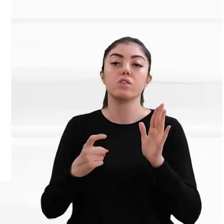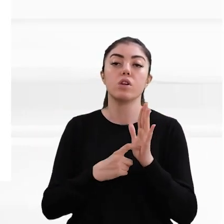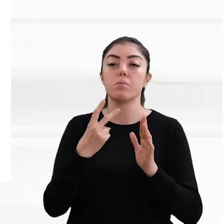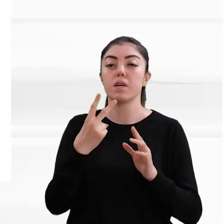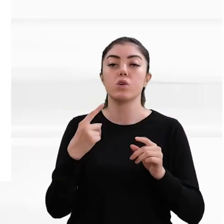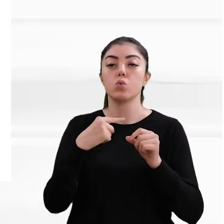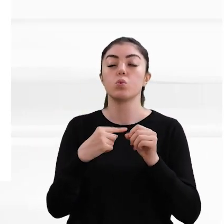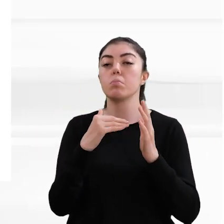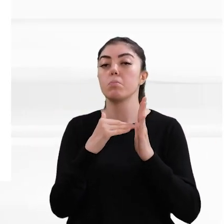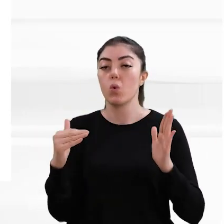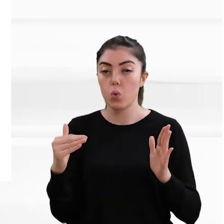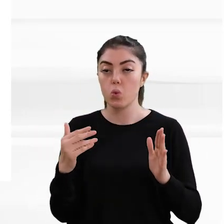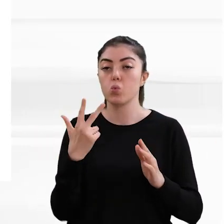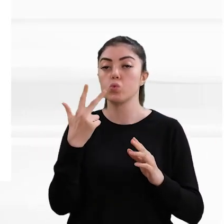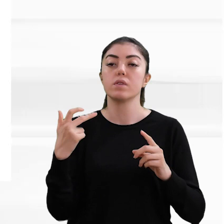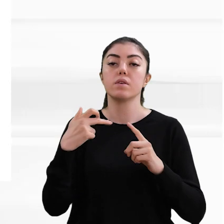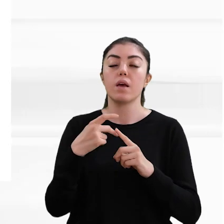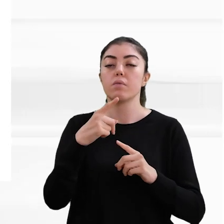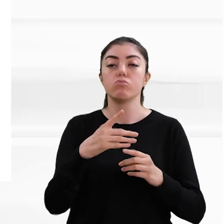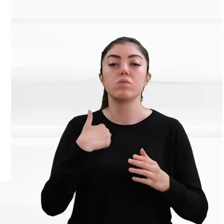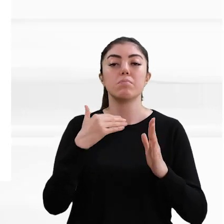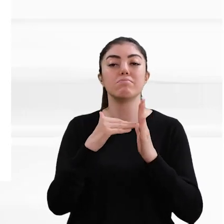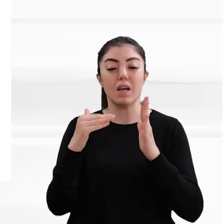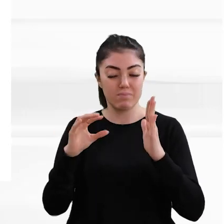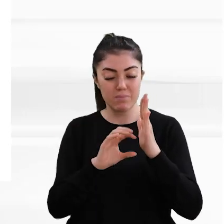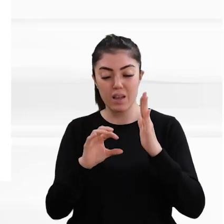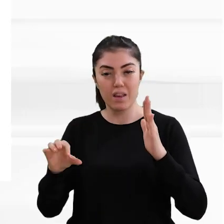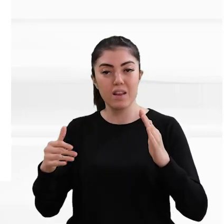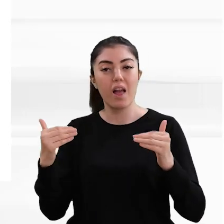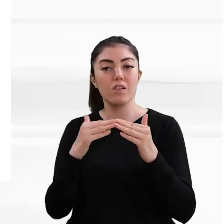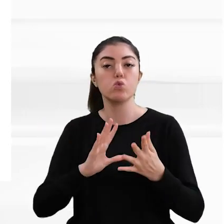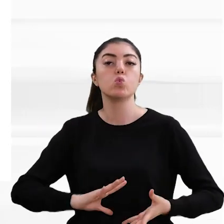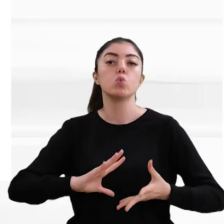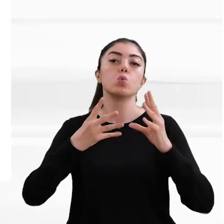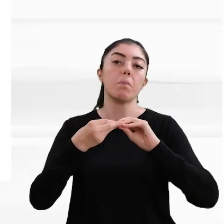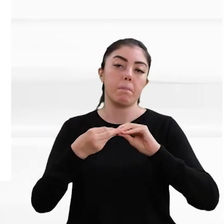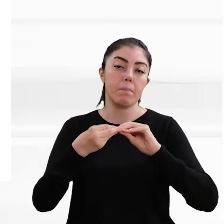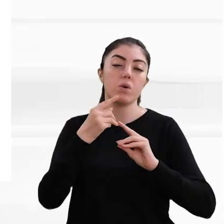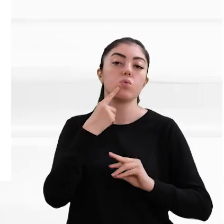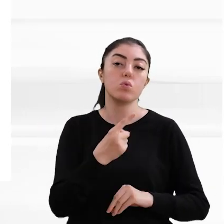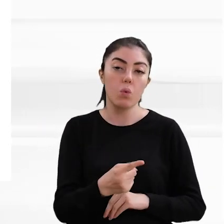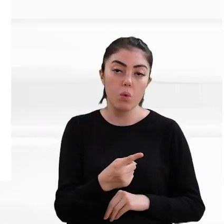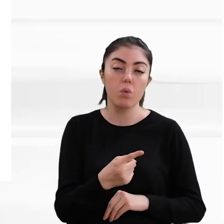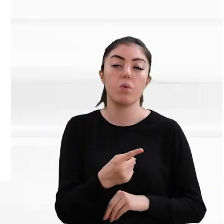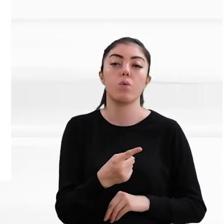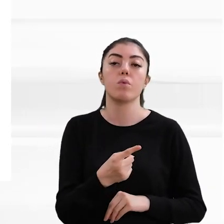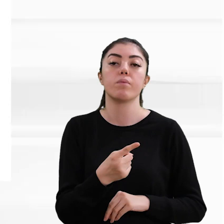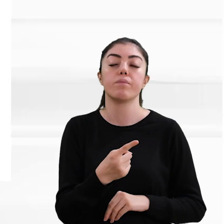K çarpı 2Q bölü 3R. Bunları payda eşitleyerek topladığımız zaman